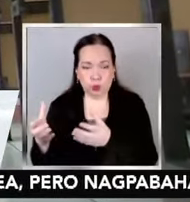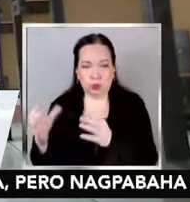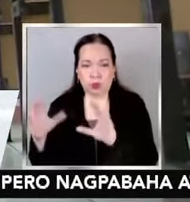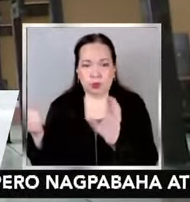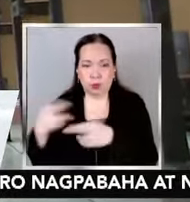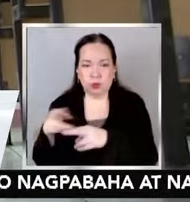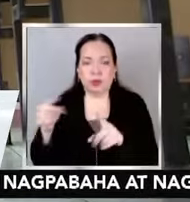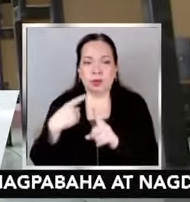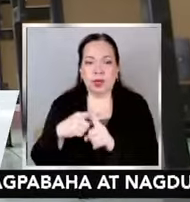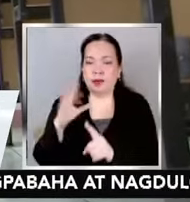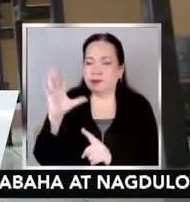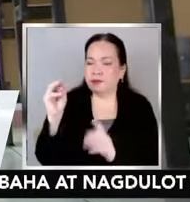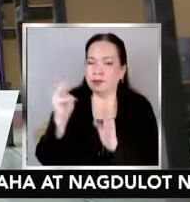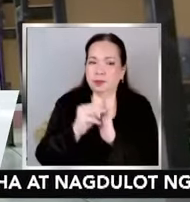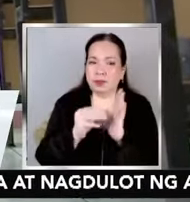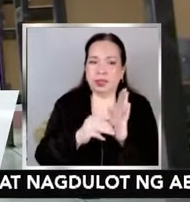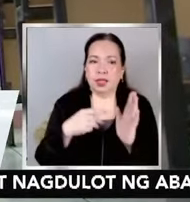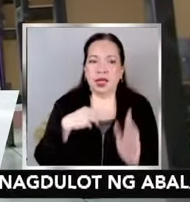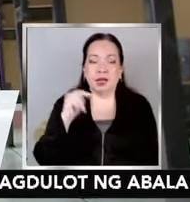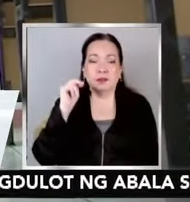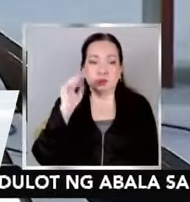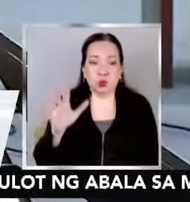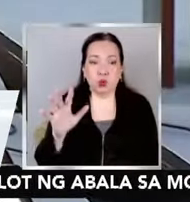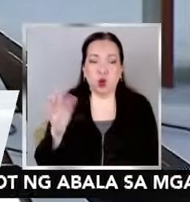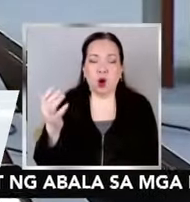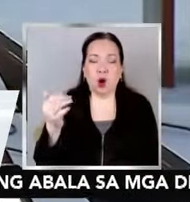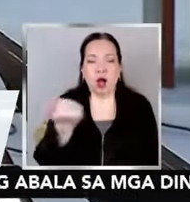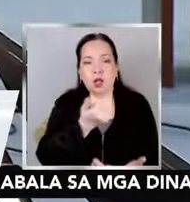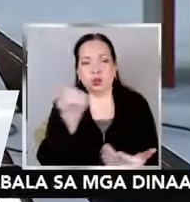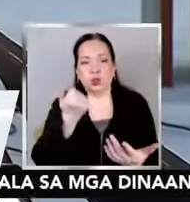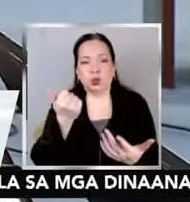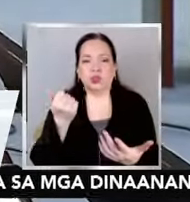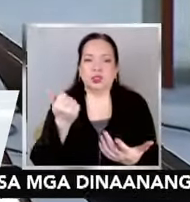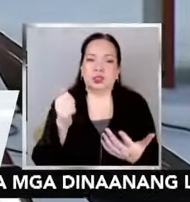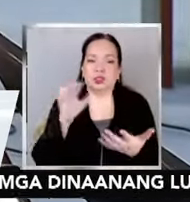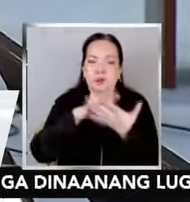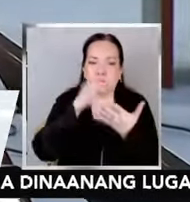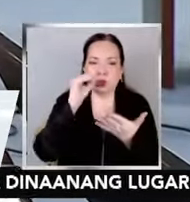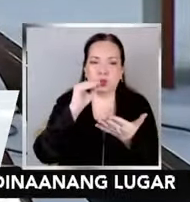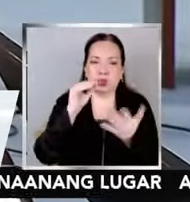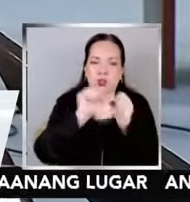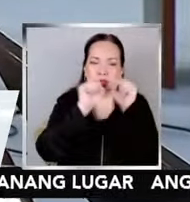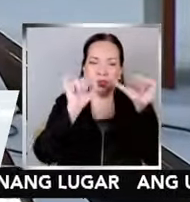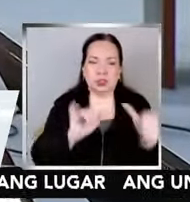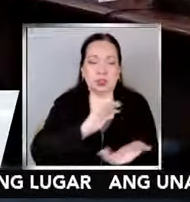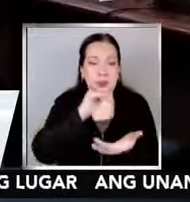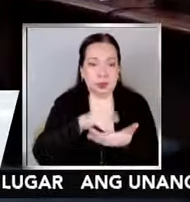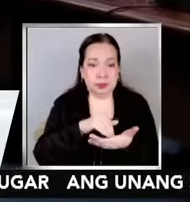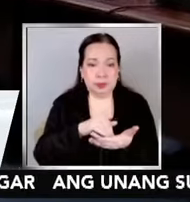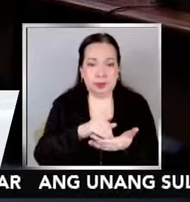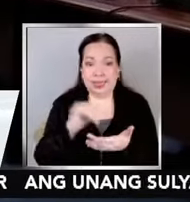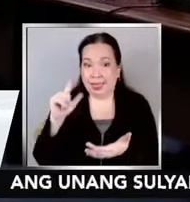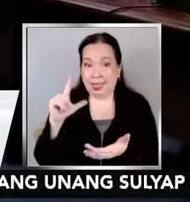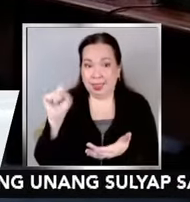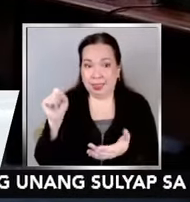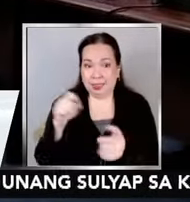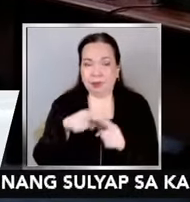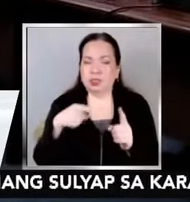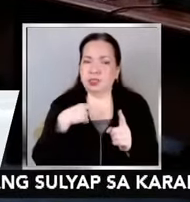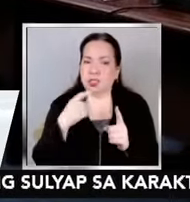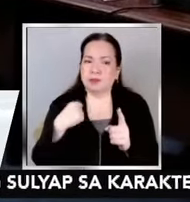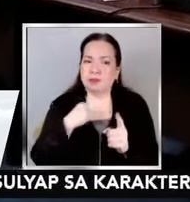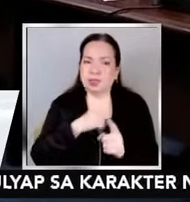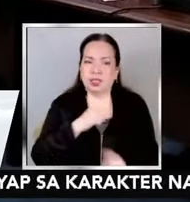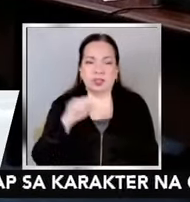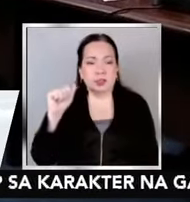na bagong alternative learning system centers. Pero sabi nga ni Senador Sunny Angara, baka mas mura at praktikal